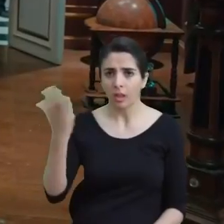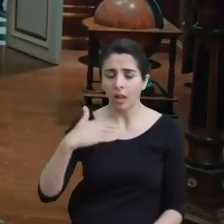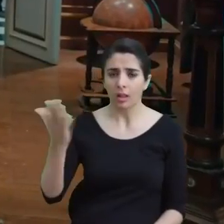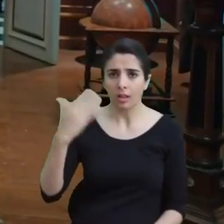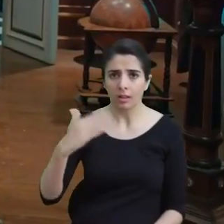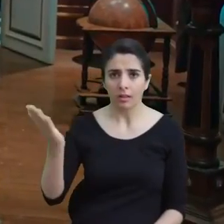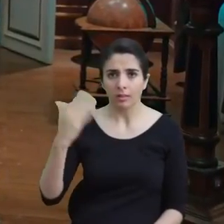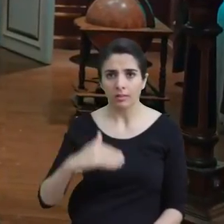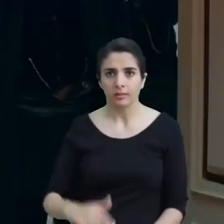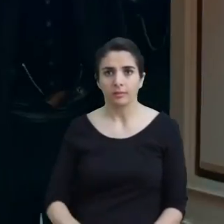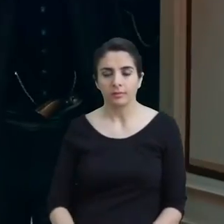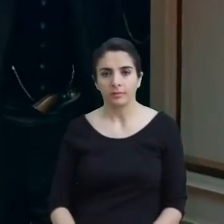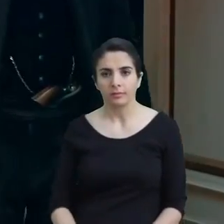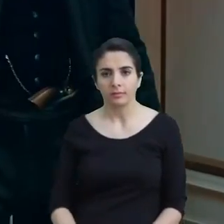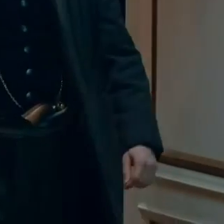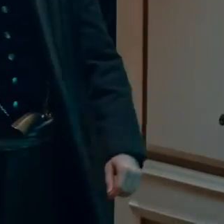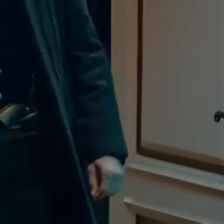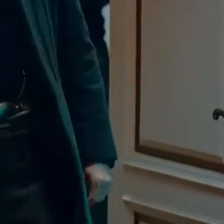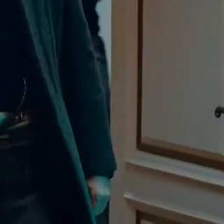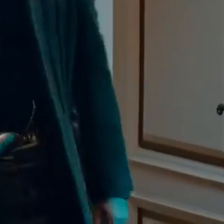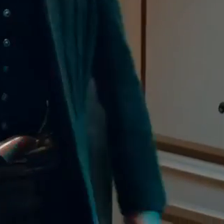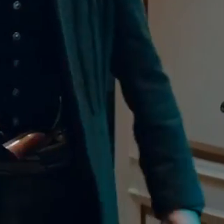Jimmy, gel, gel. Diğerleri kapıda.